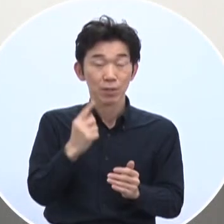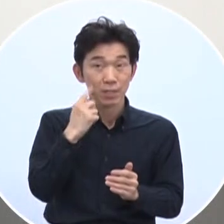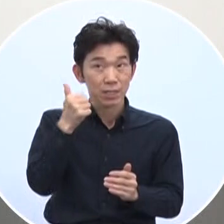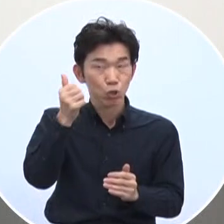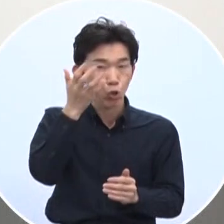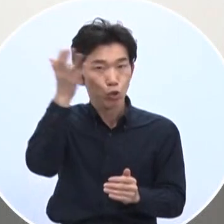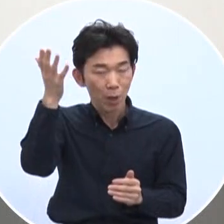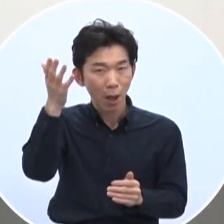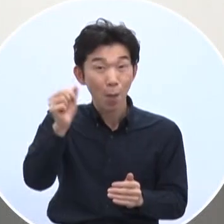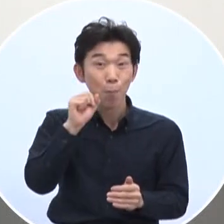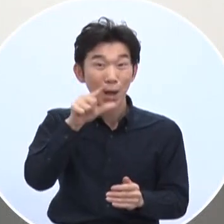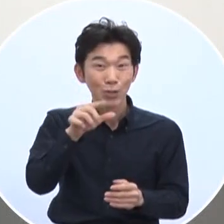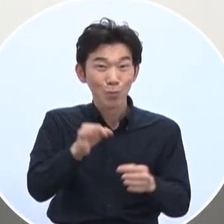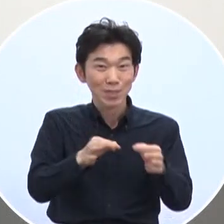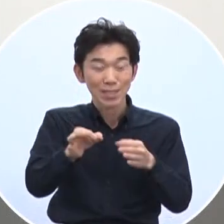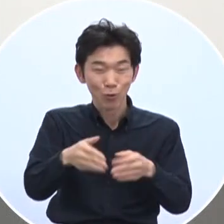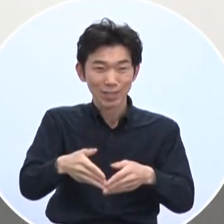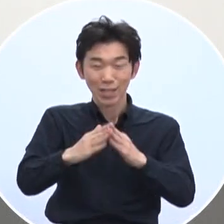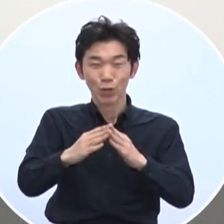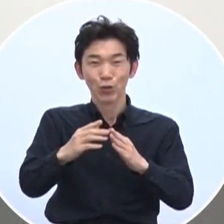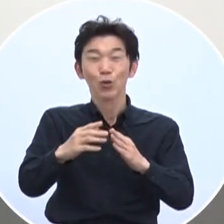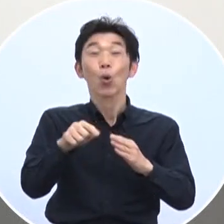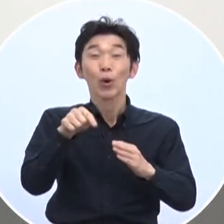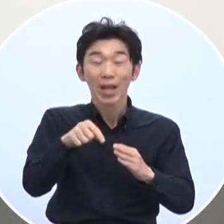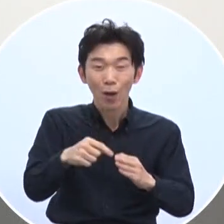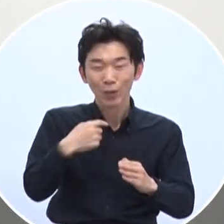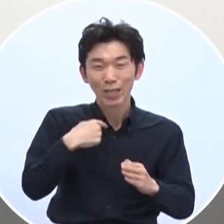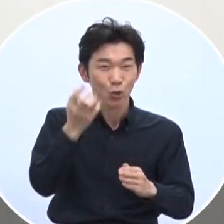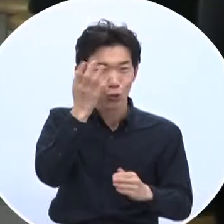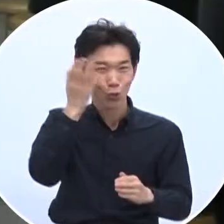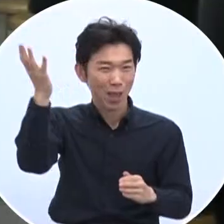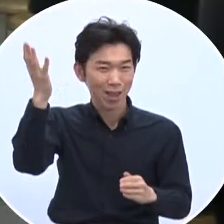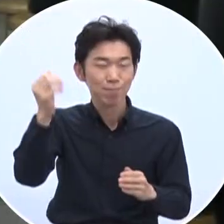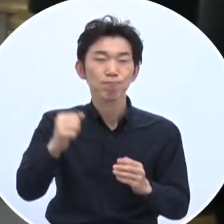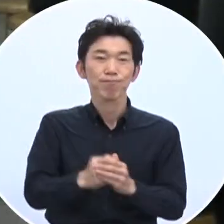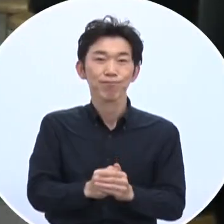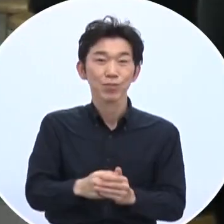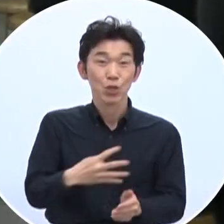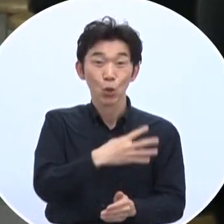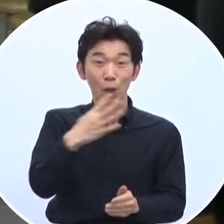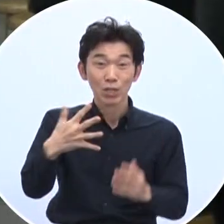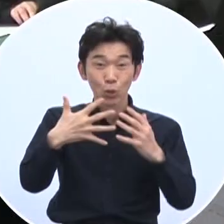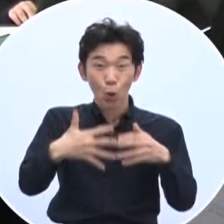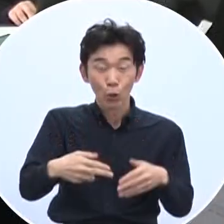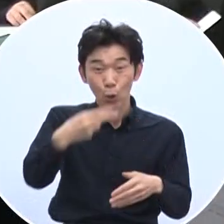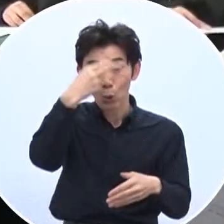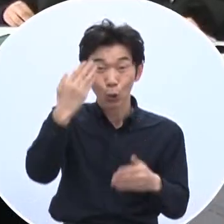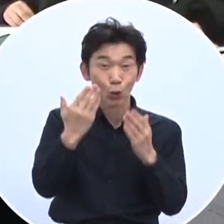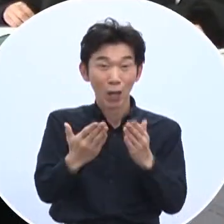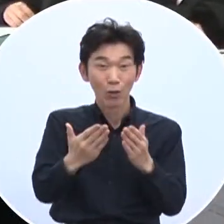ン屋さんを作ってあげるっていうことが今の私の夢。 四